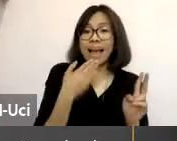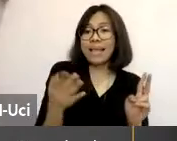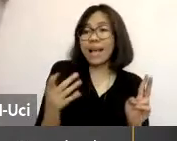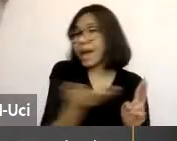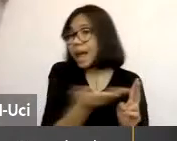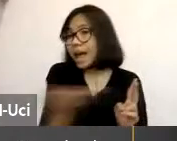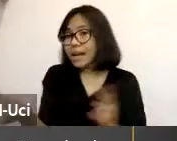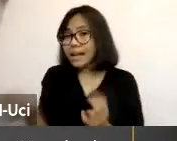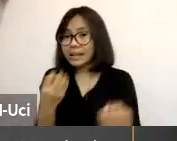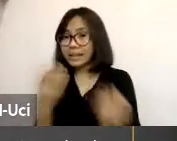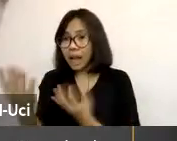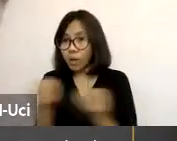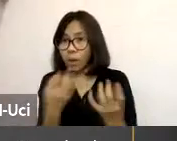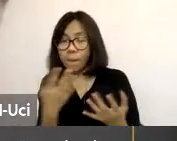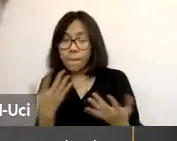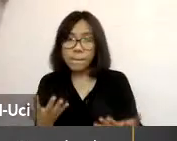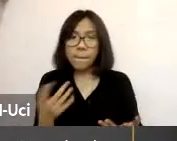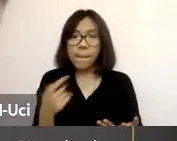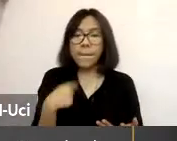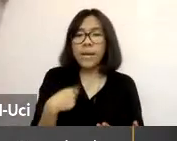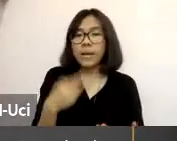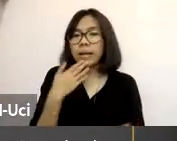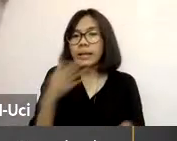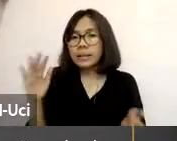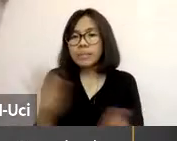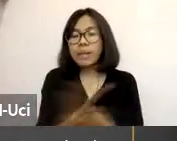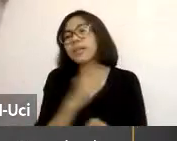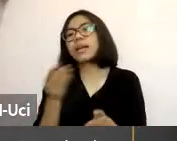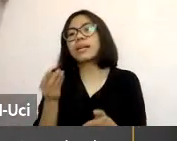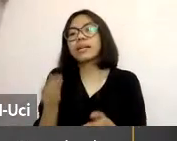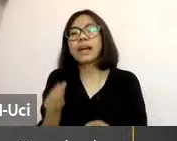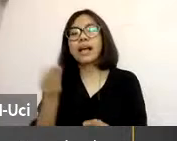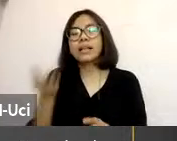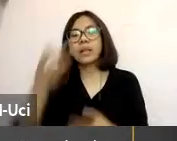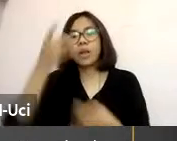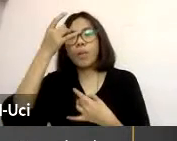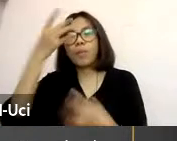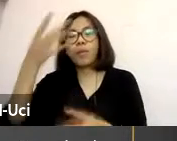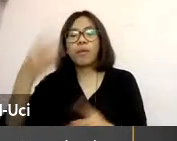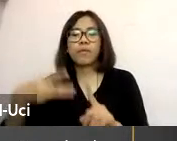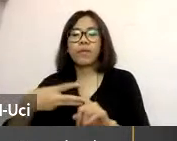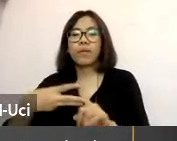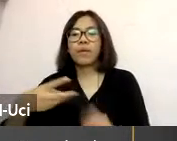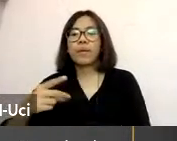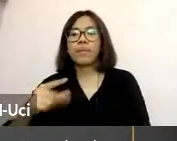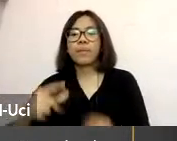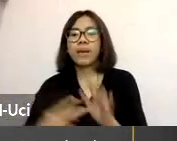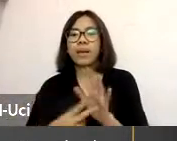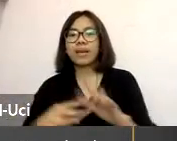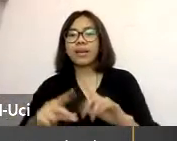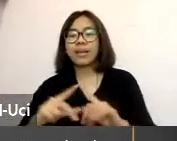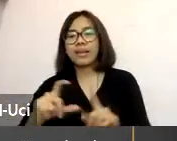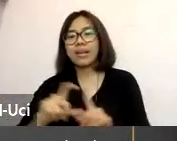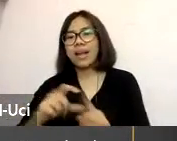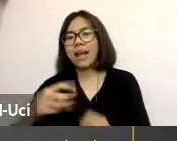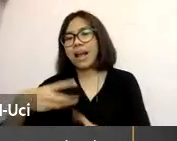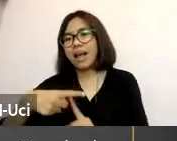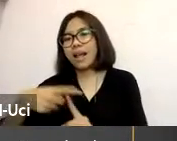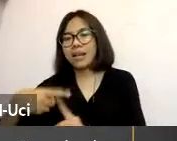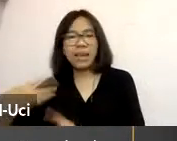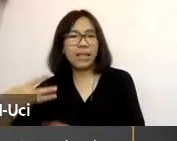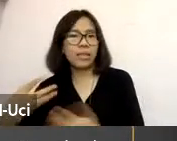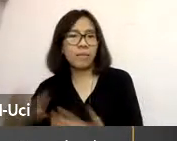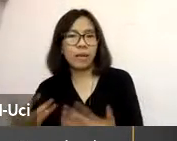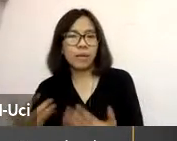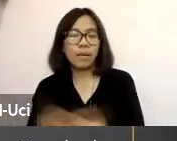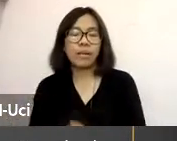mungkin sobat kembali saya beri kesempatan untuk ke pernah dulu ya untuk pertanyaan ini